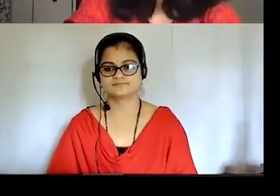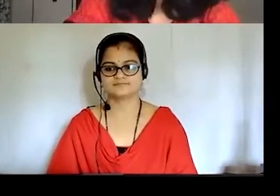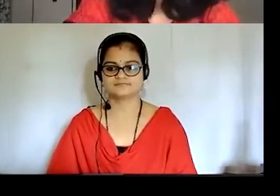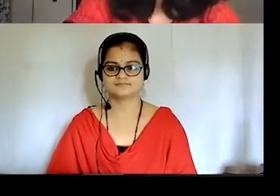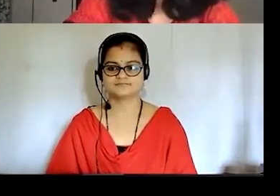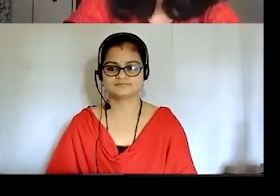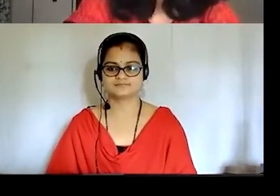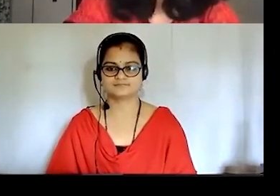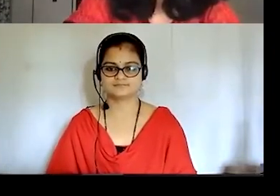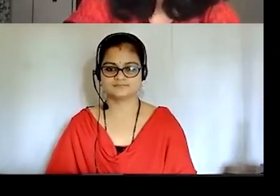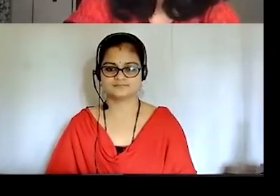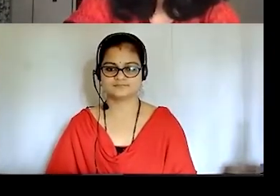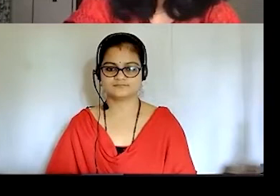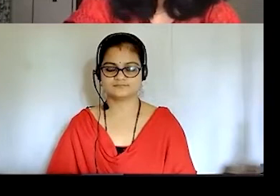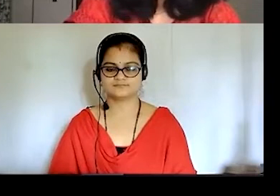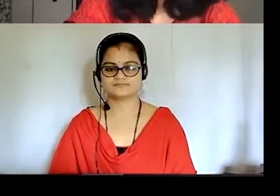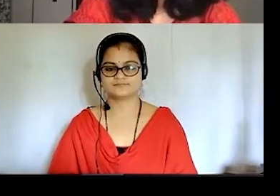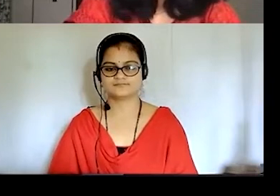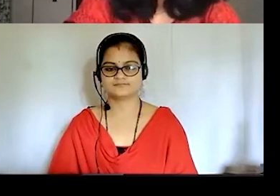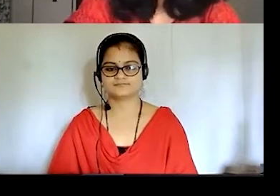तजनाची लोक लाज